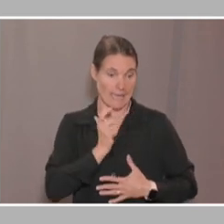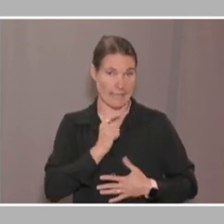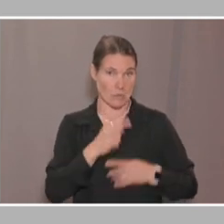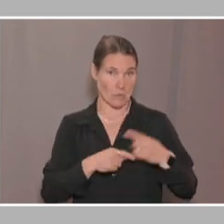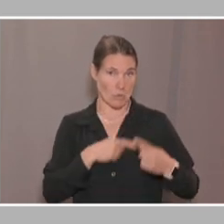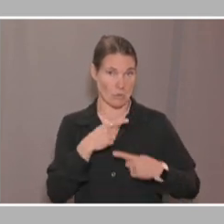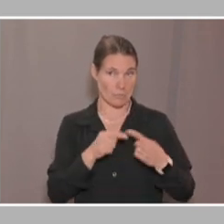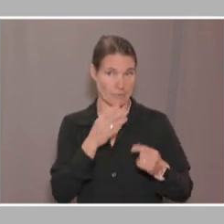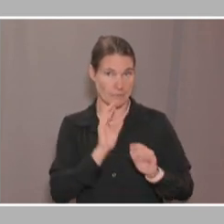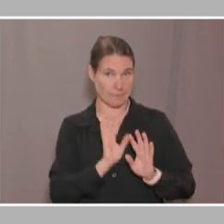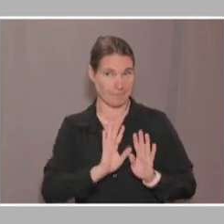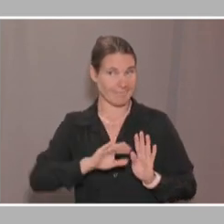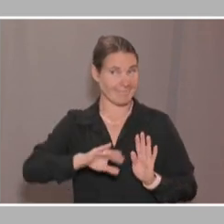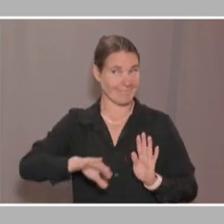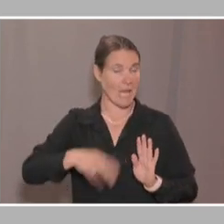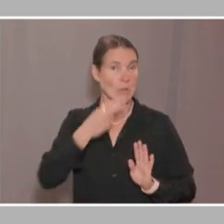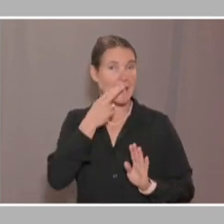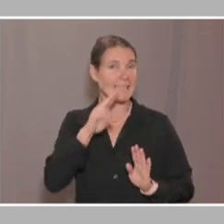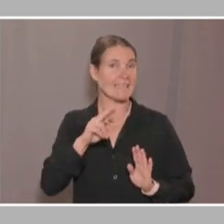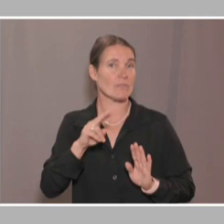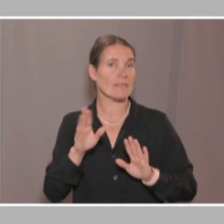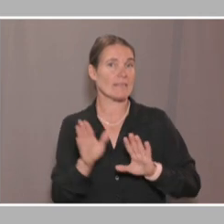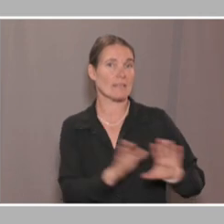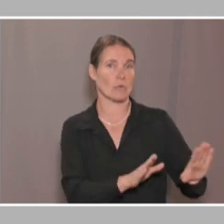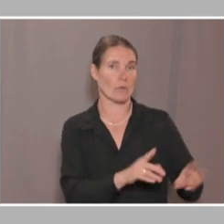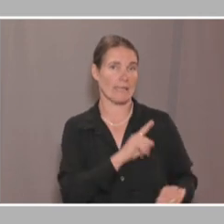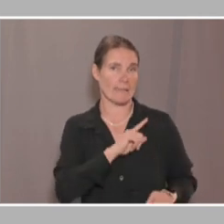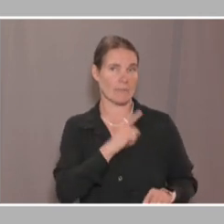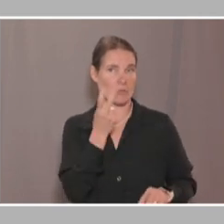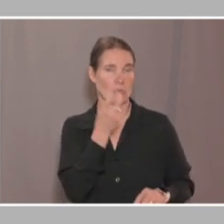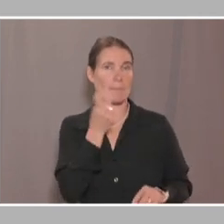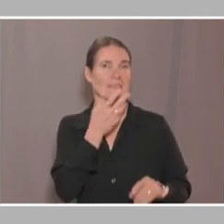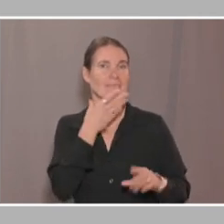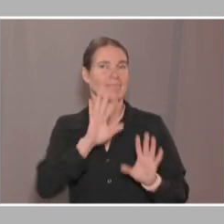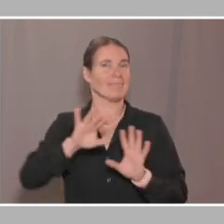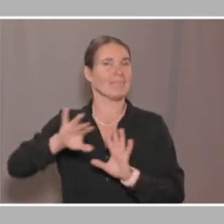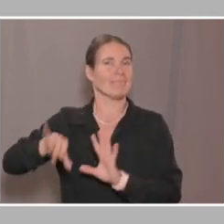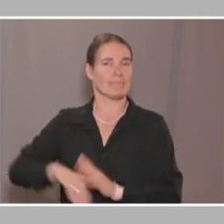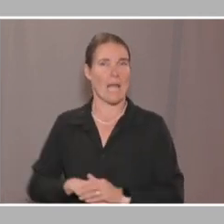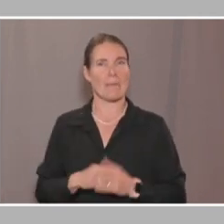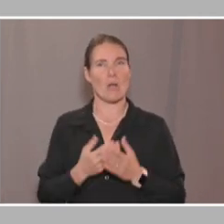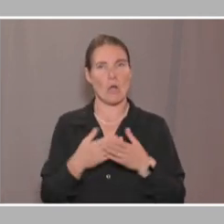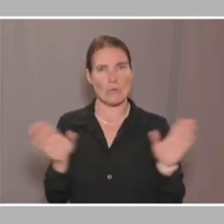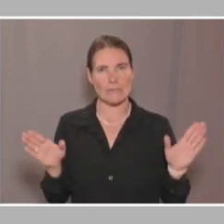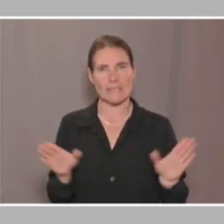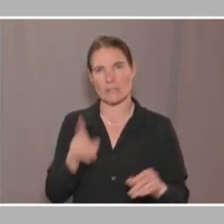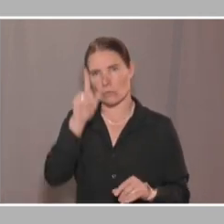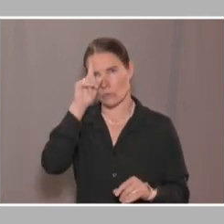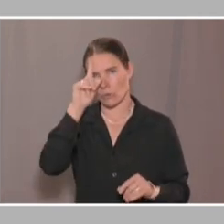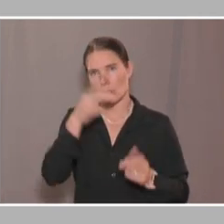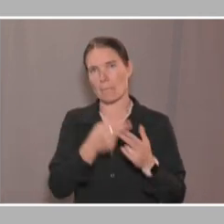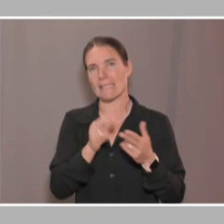log auch in der Entnazifizierung. Aber Publikationen und deutsche